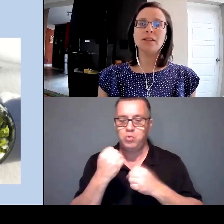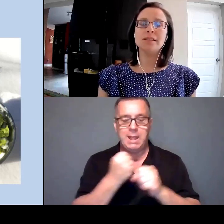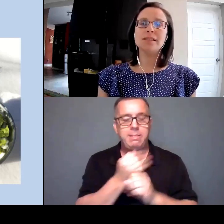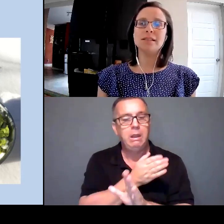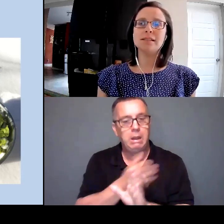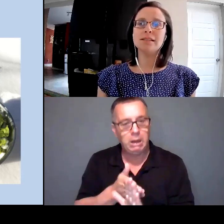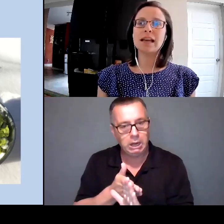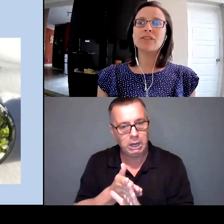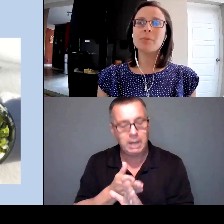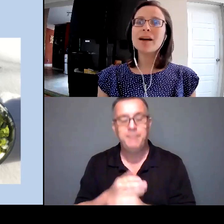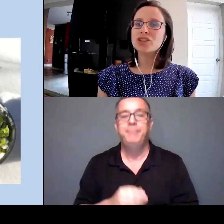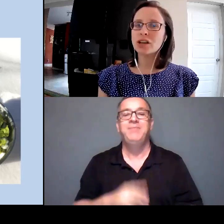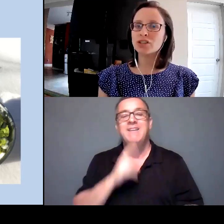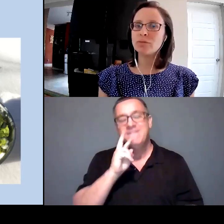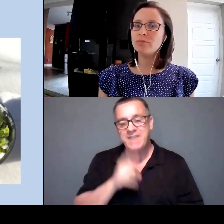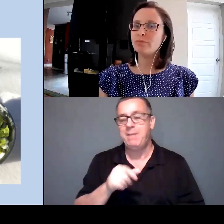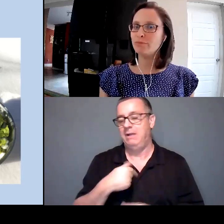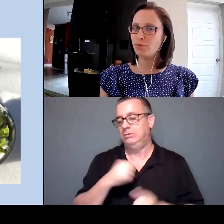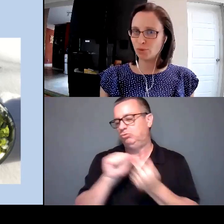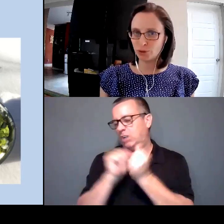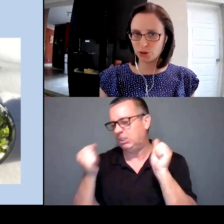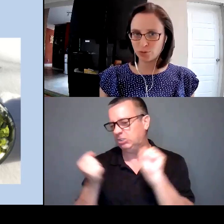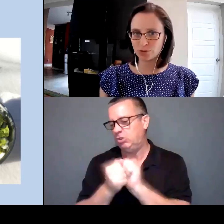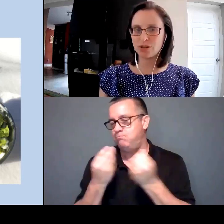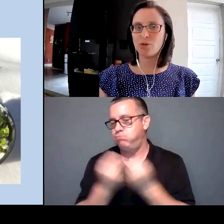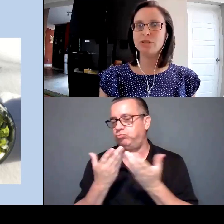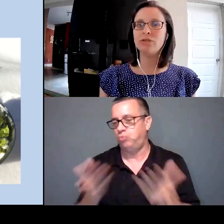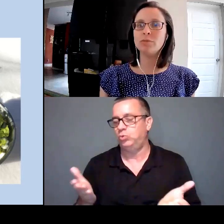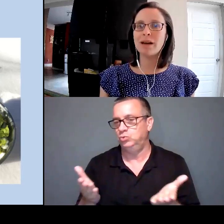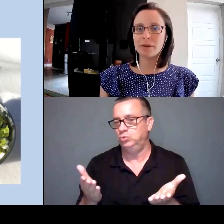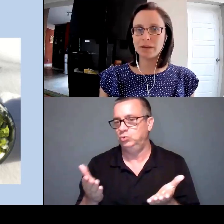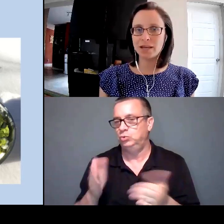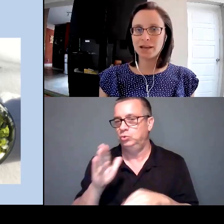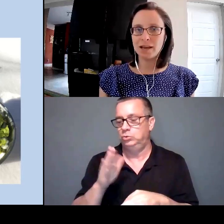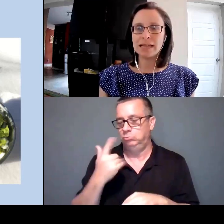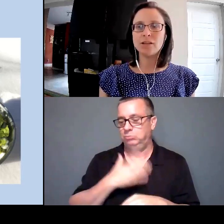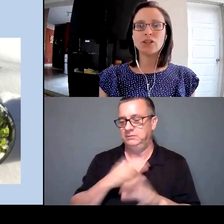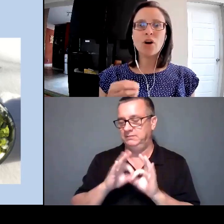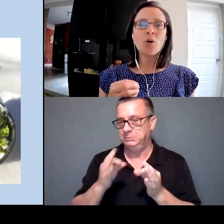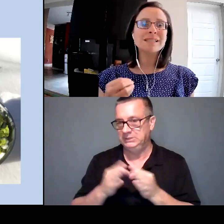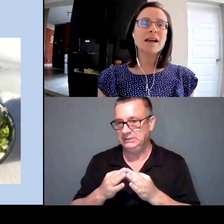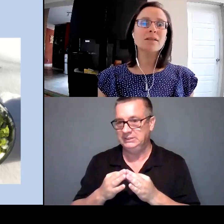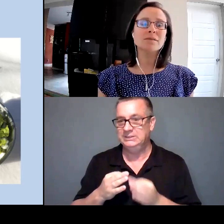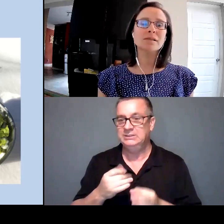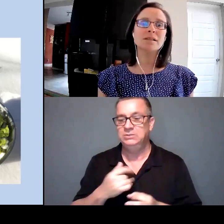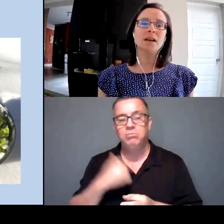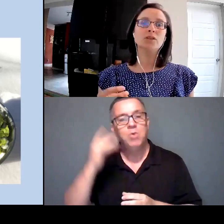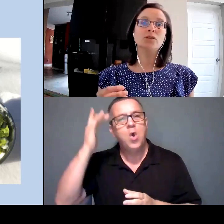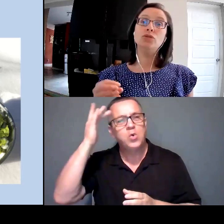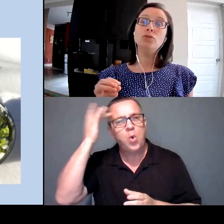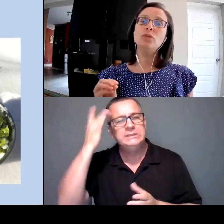Donc, ça a vraiment changé beaucoup de choses au niveau de ma famille. Notre